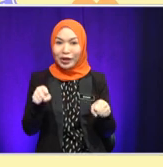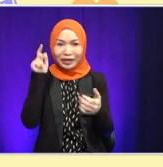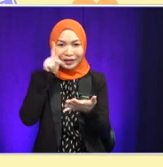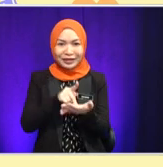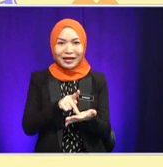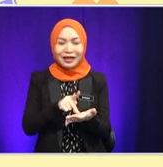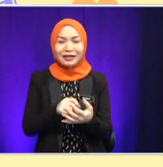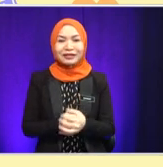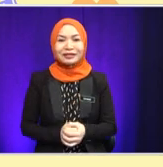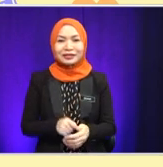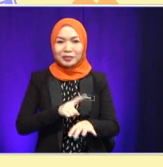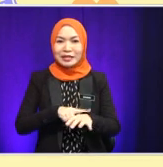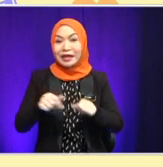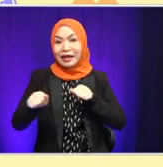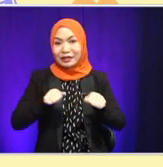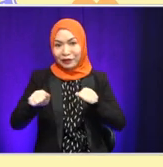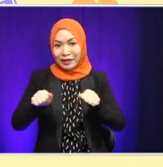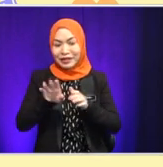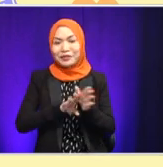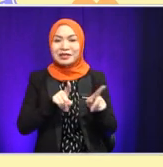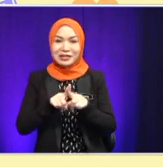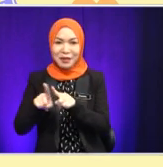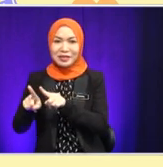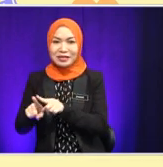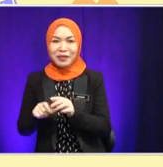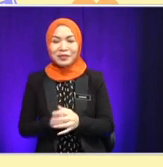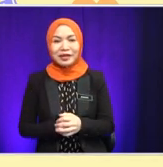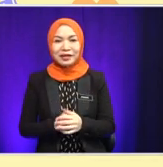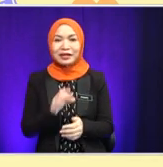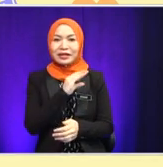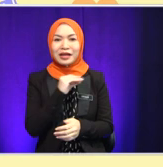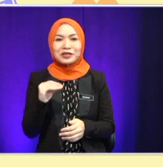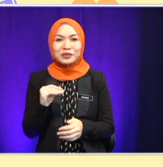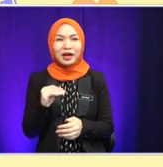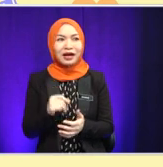Oke seterusnya melibatkan diri sebagai sukarelawan